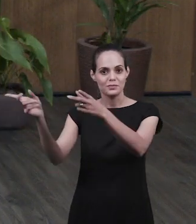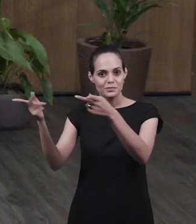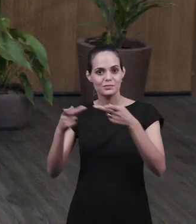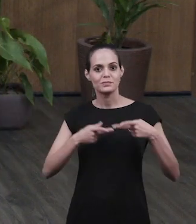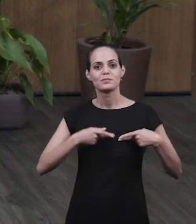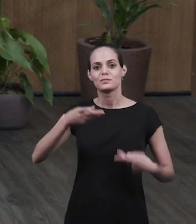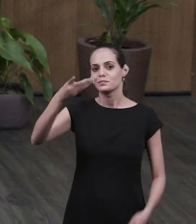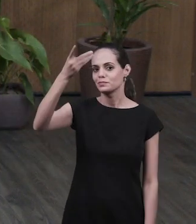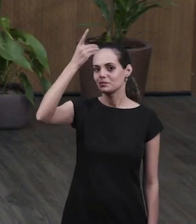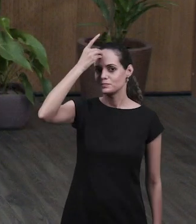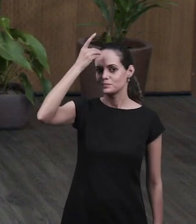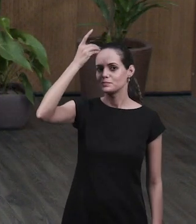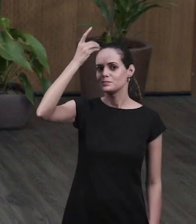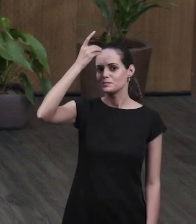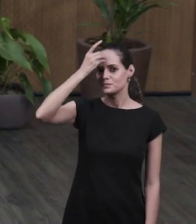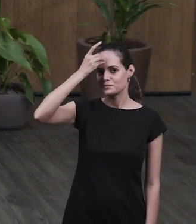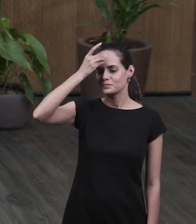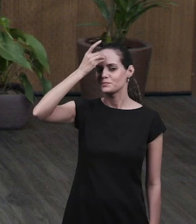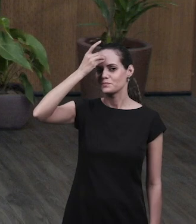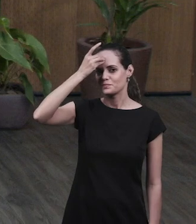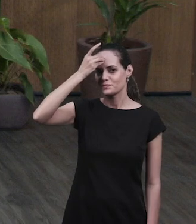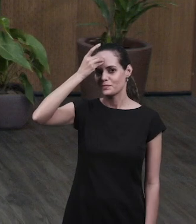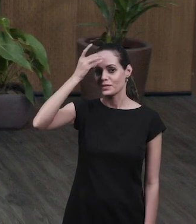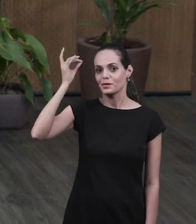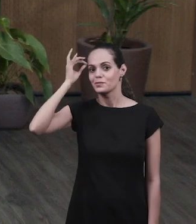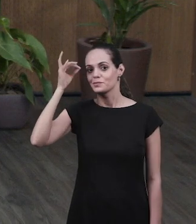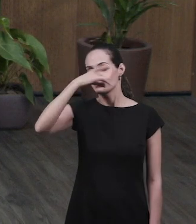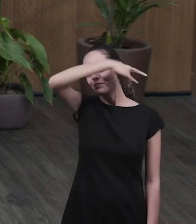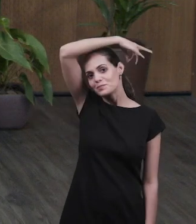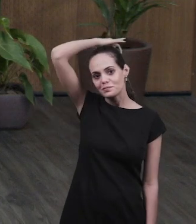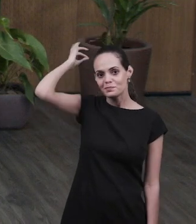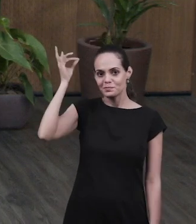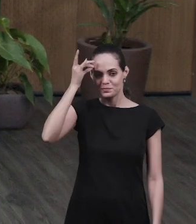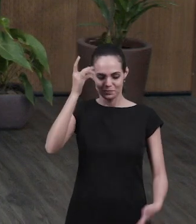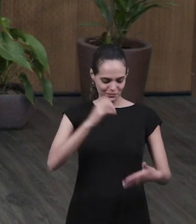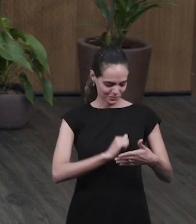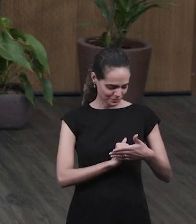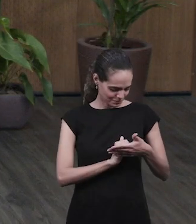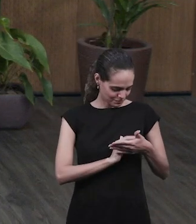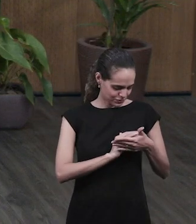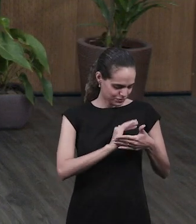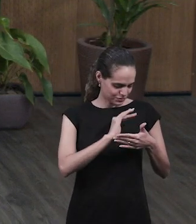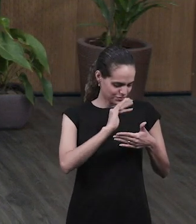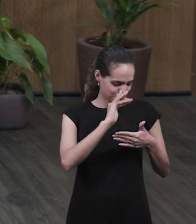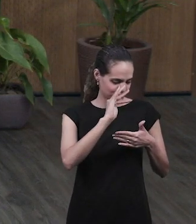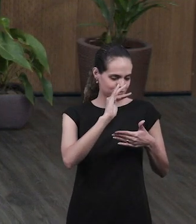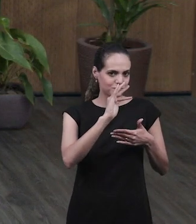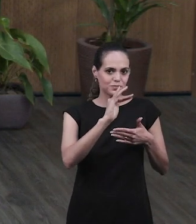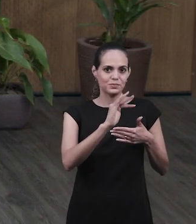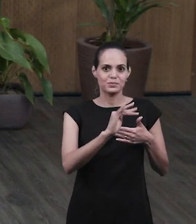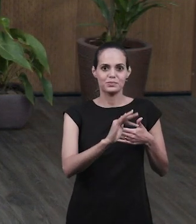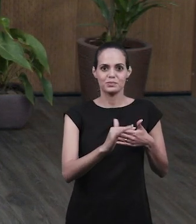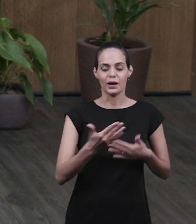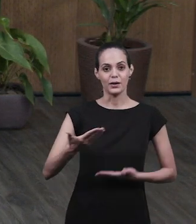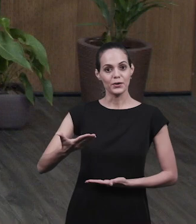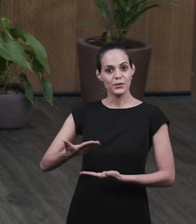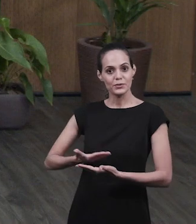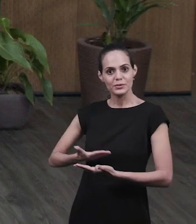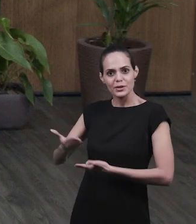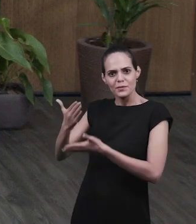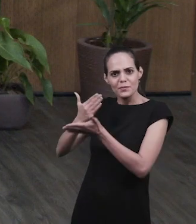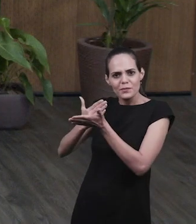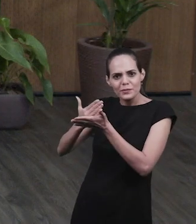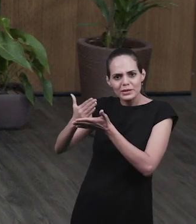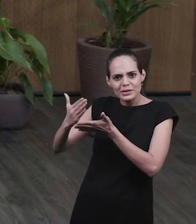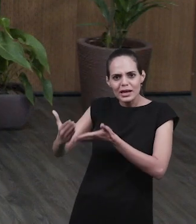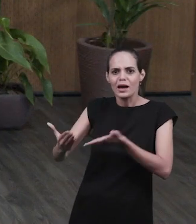visitait, y compris avec les dons spirituels, qui est placé ici de manière très claire, remplis du Saint-Esprit. Ils